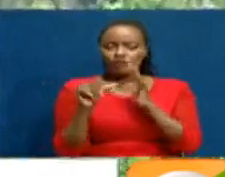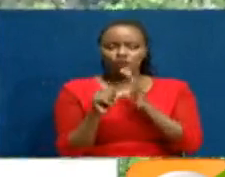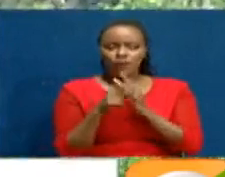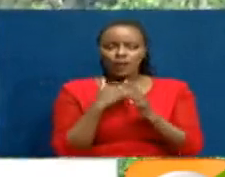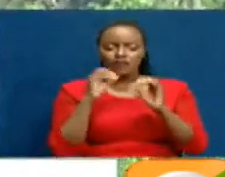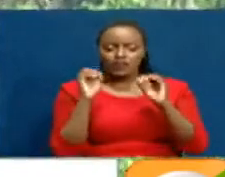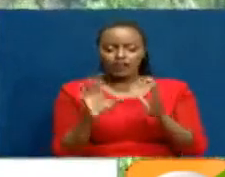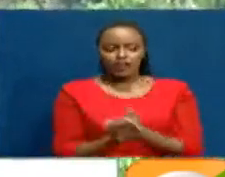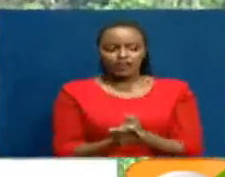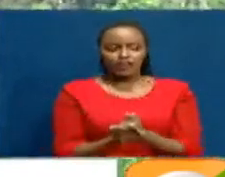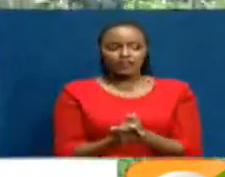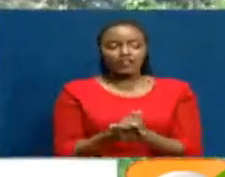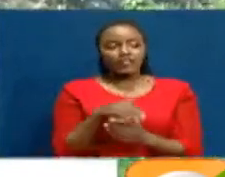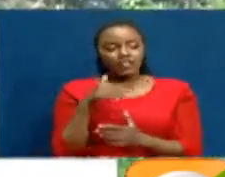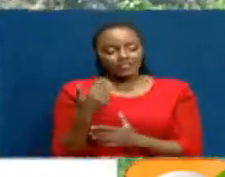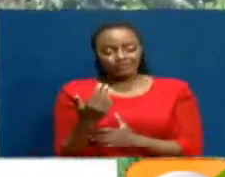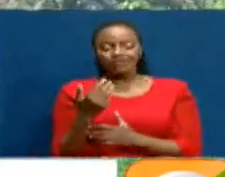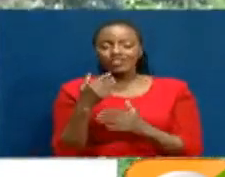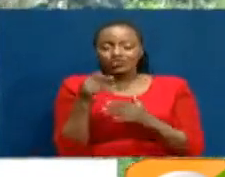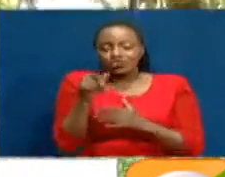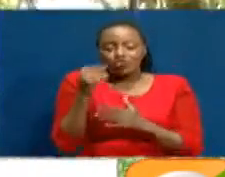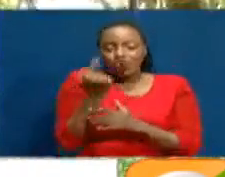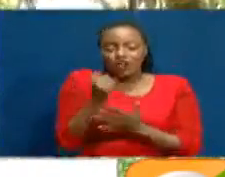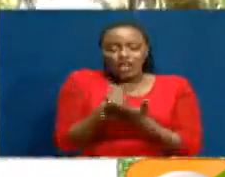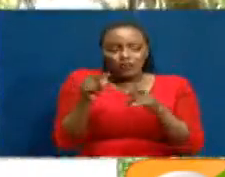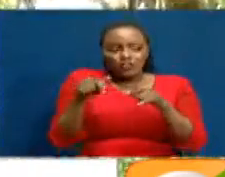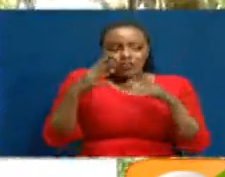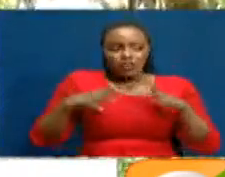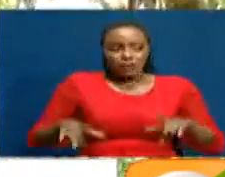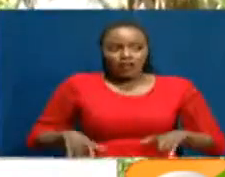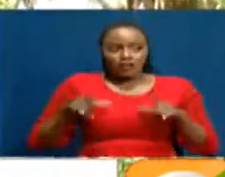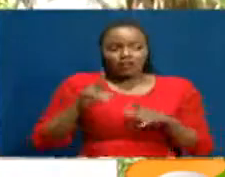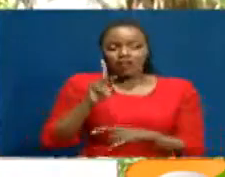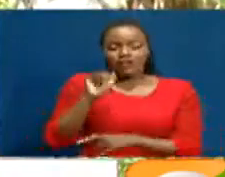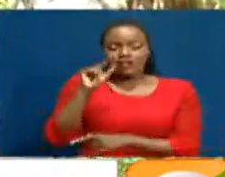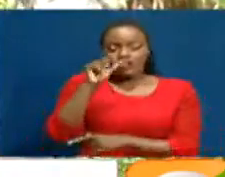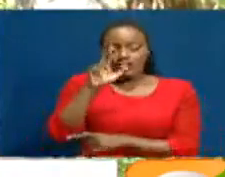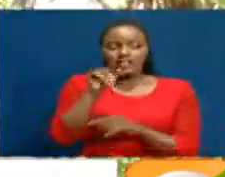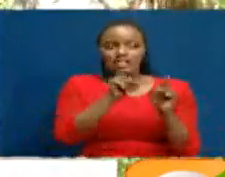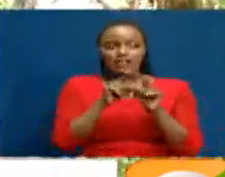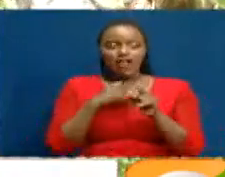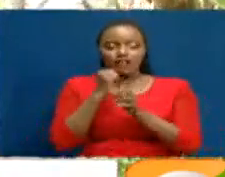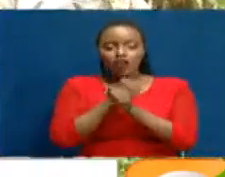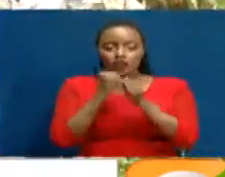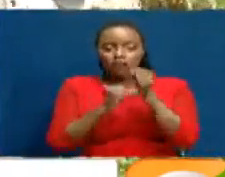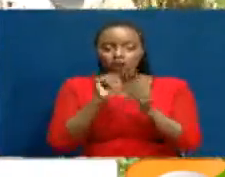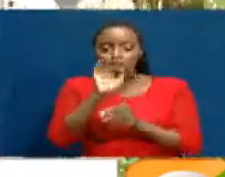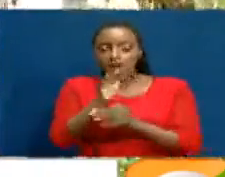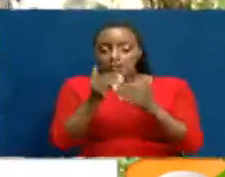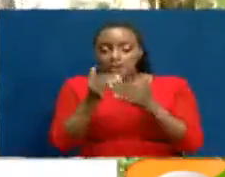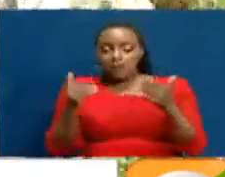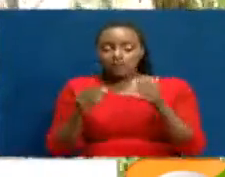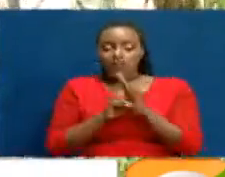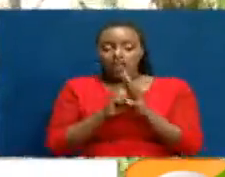tena. Maana mtu hujikuna afiki hapo. Wakazi wa eneo hili la Kingly sasa wamesalia kuvuna mazao yao kabla ya